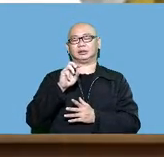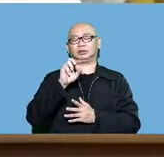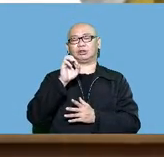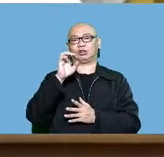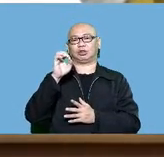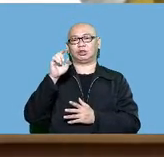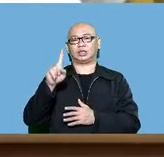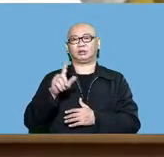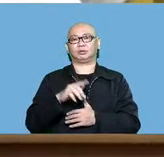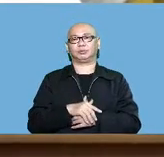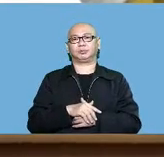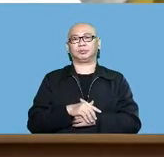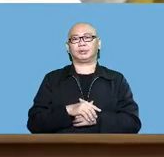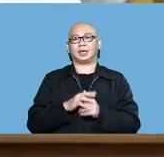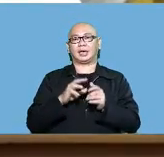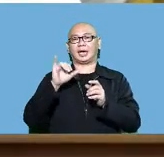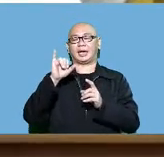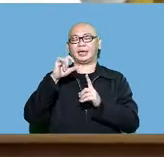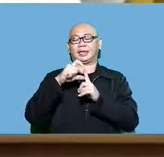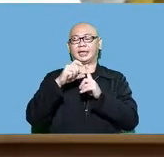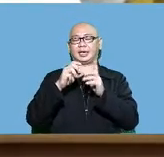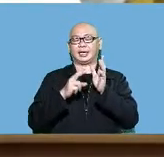1964-06-08-1988-03-1001 NIDN